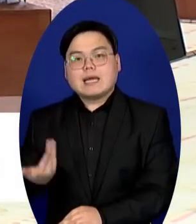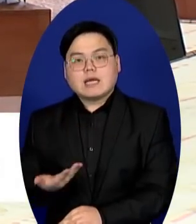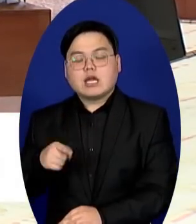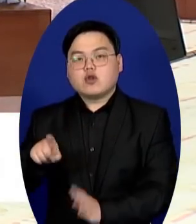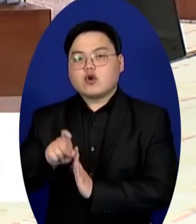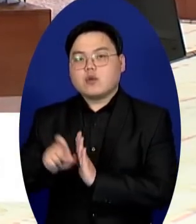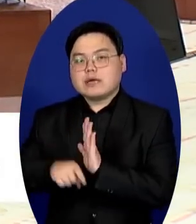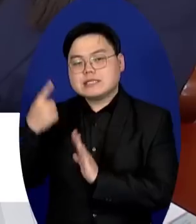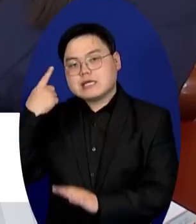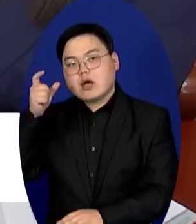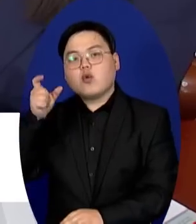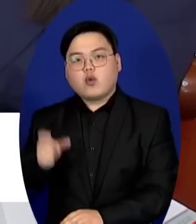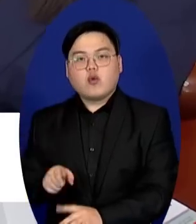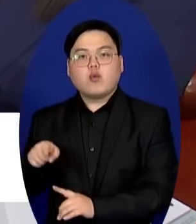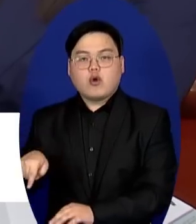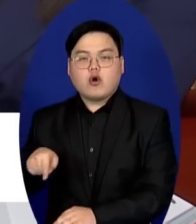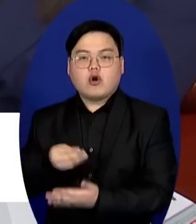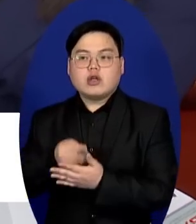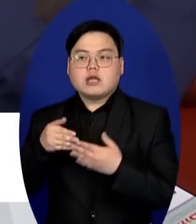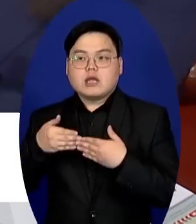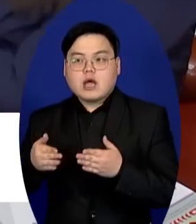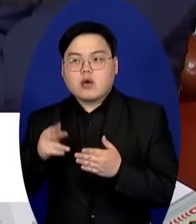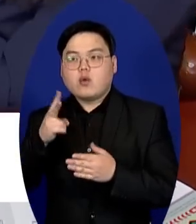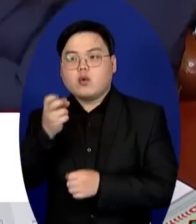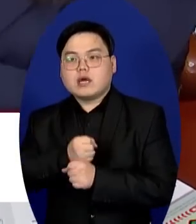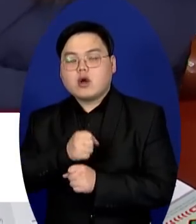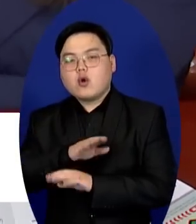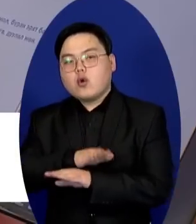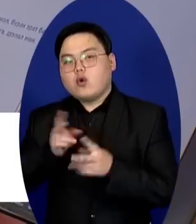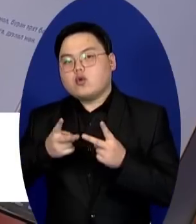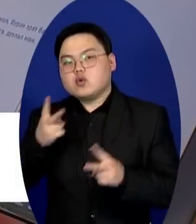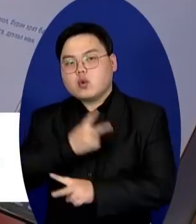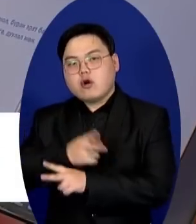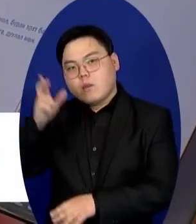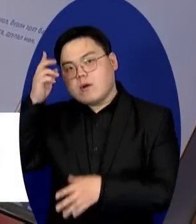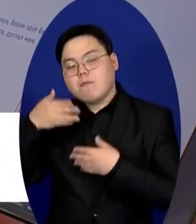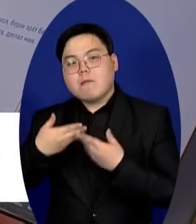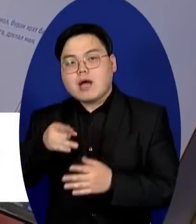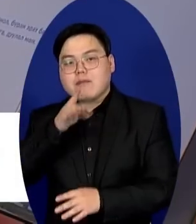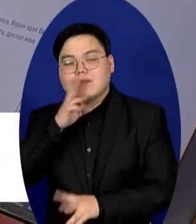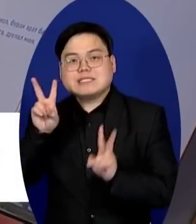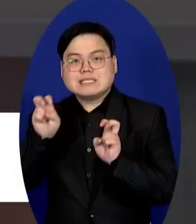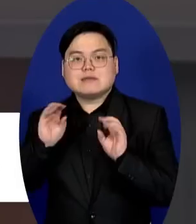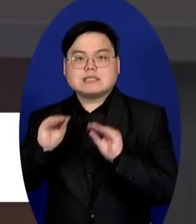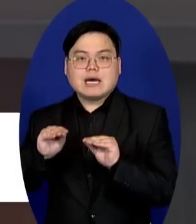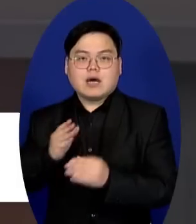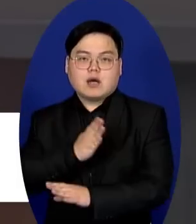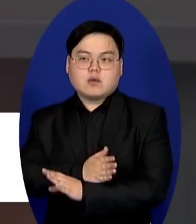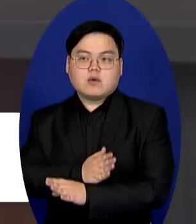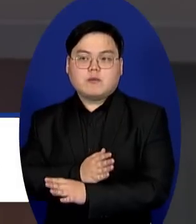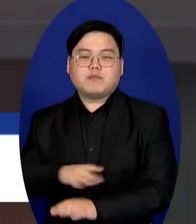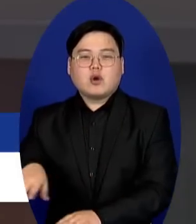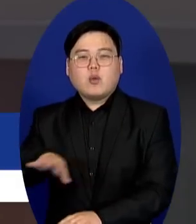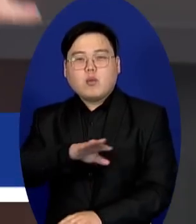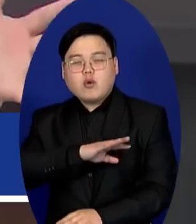хөтөлбөрийг санаачлагчдын нэг. Тэрээр өнөөдрийн нээлтийн үеэр хүүхдүүдэд үндсэн хуулийн боловсрал сэдвээр хичээл заалаа. Бүх улсуудын үндсэн